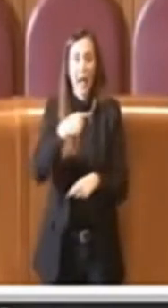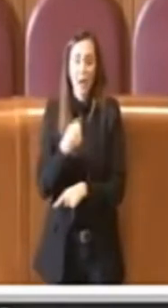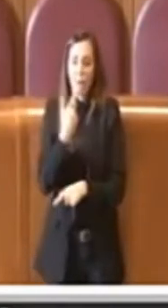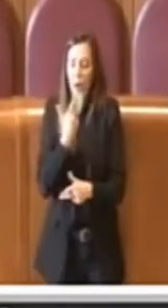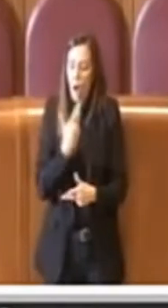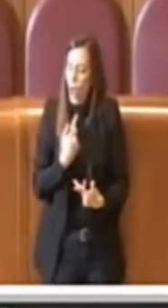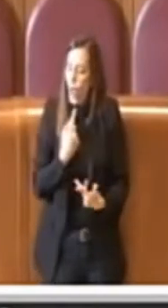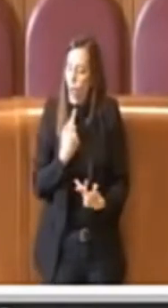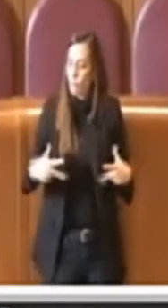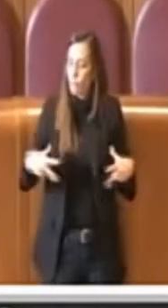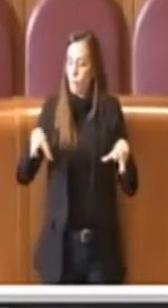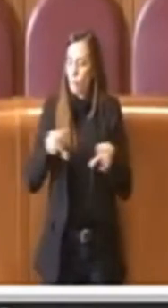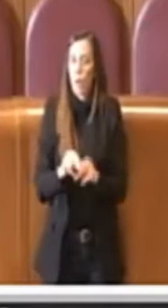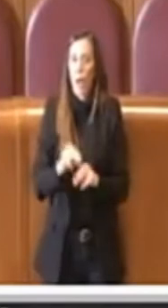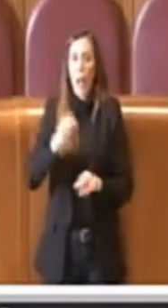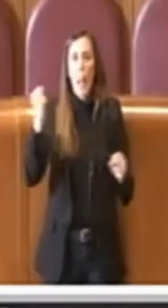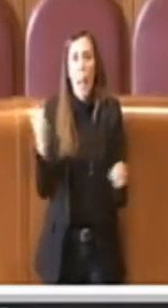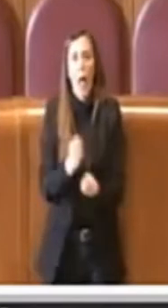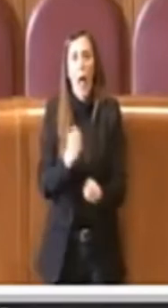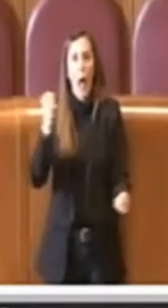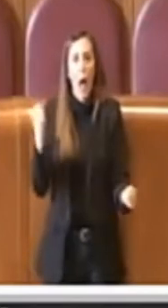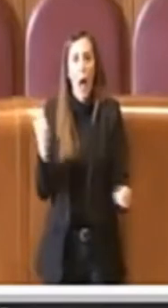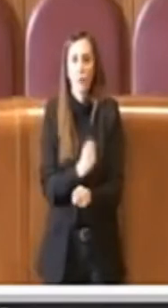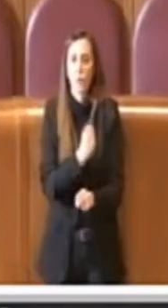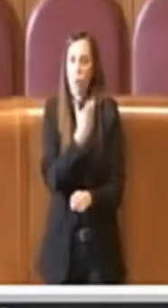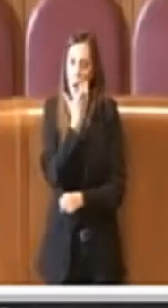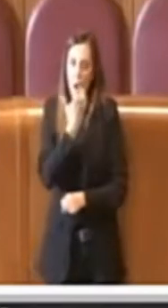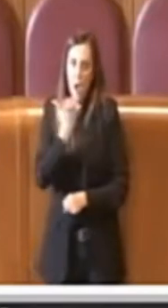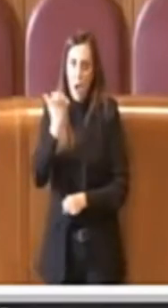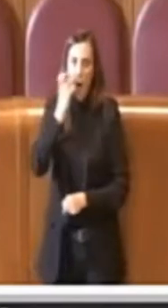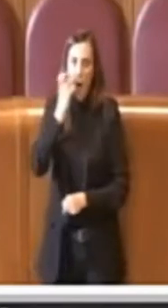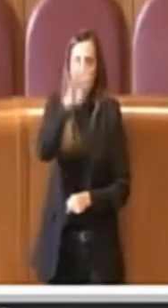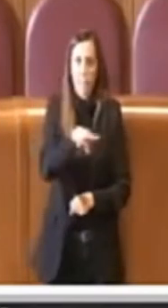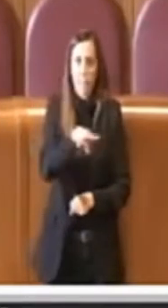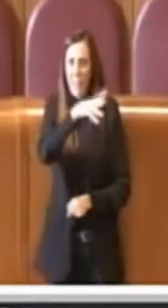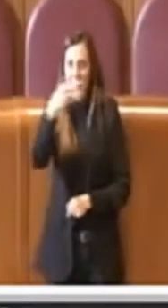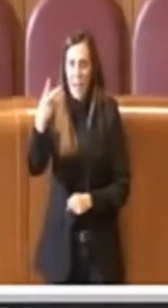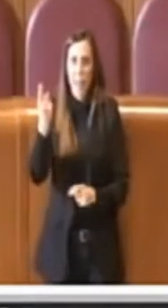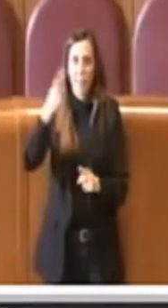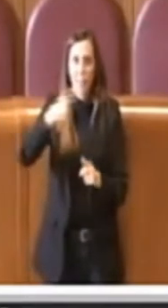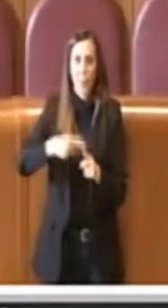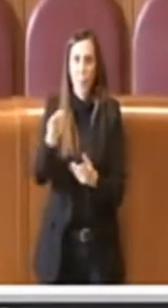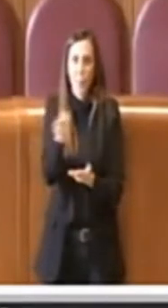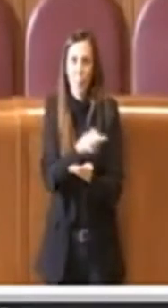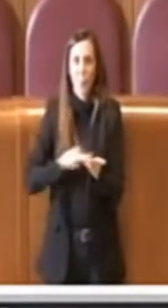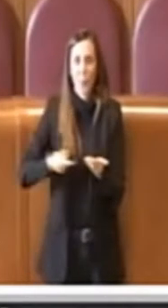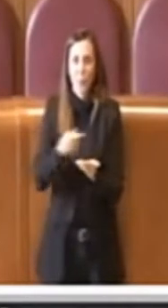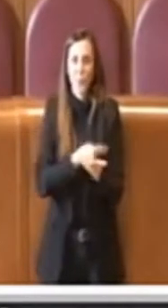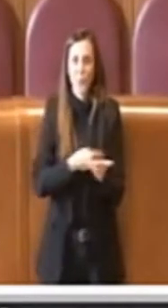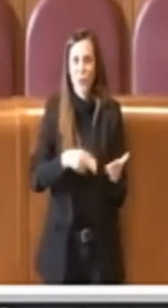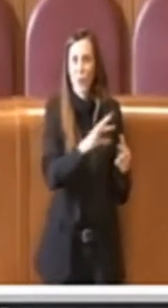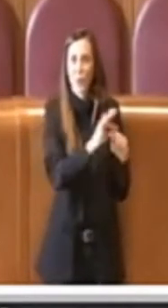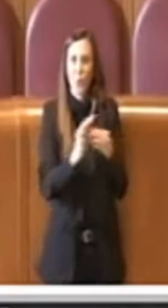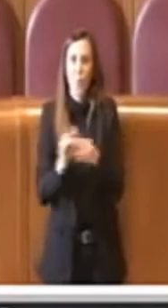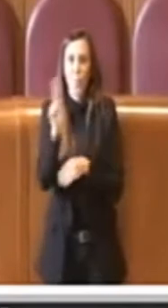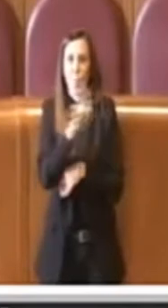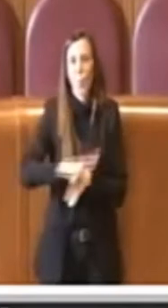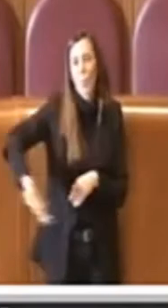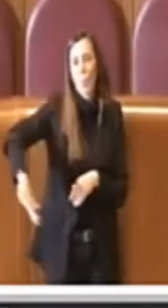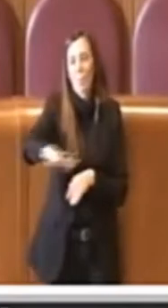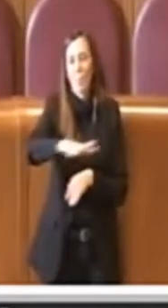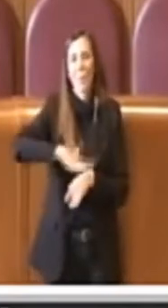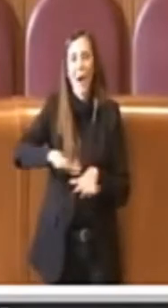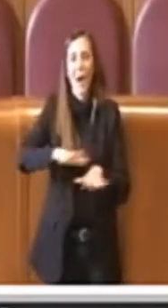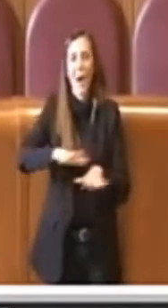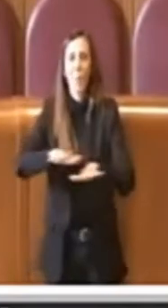sicuramente prezioso e importante di pianificazione e in parte progettazione che è stato fatto col piano urbano della mobilità sostenibile,